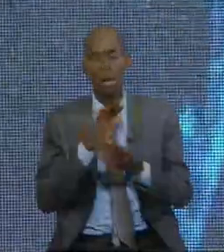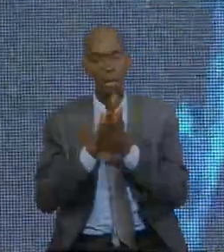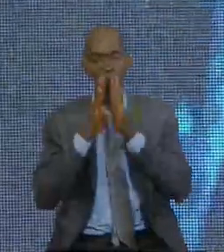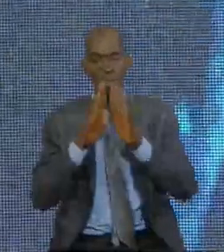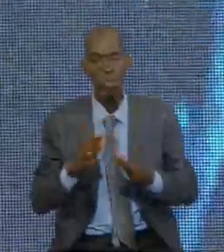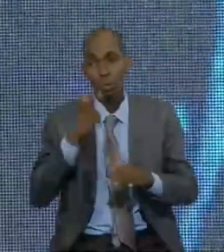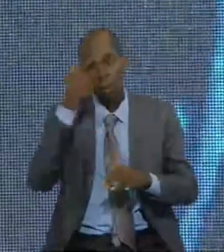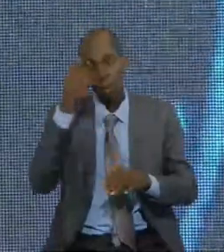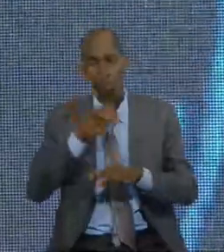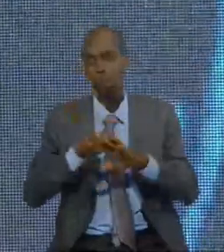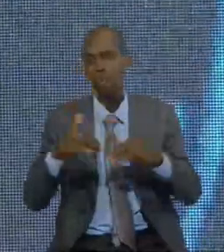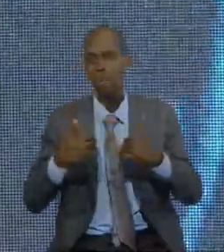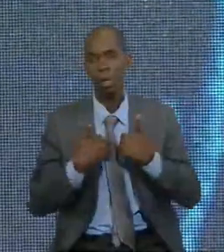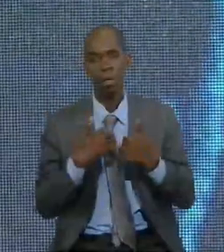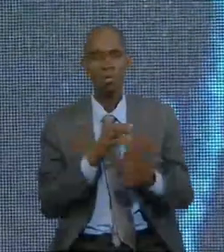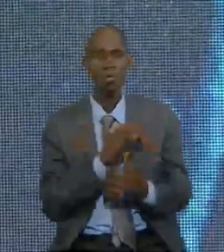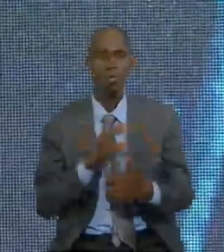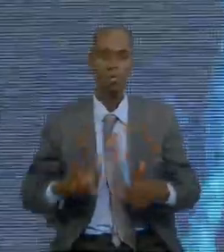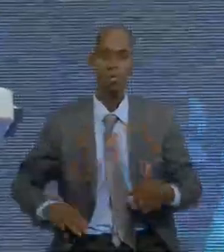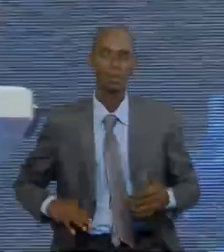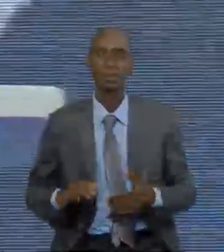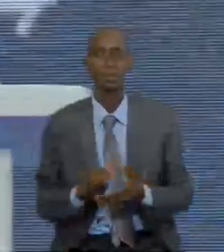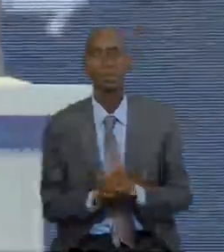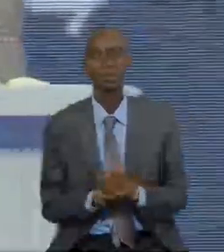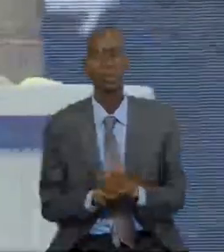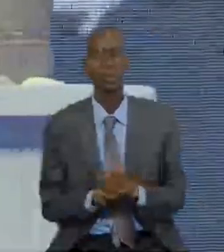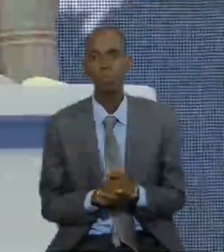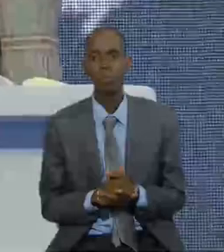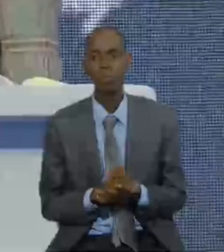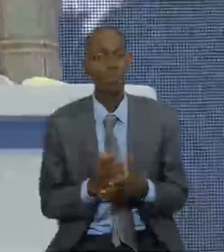entre toi et la paix parce que tu n'as pas Dieu